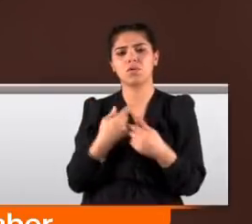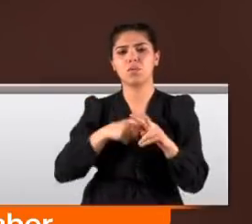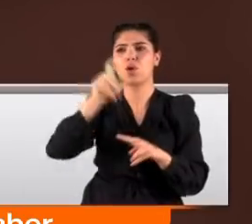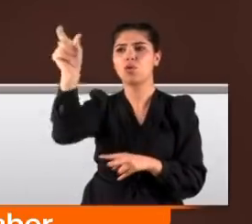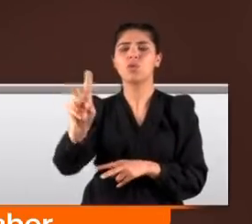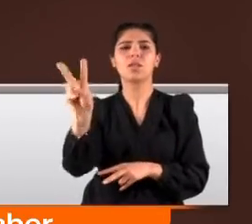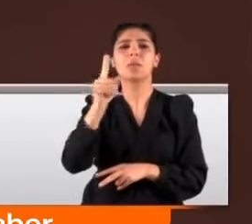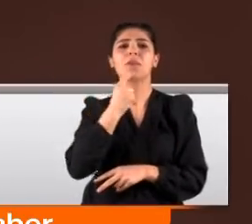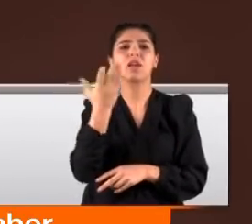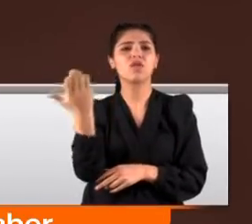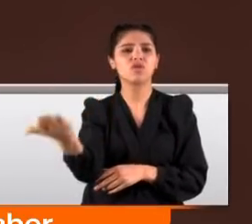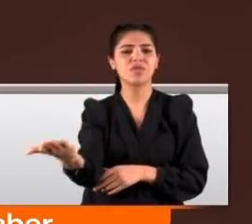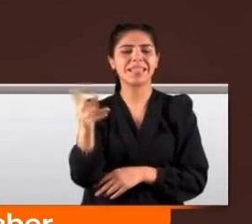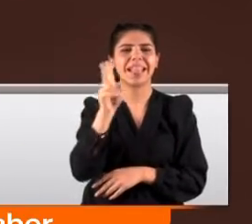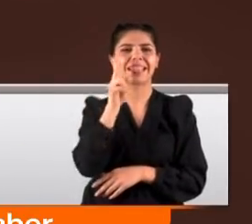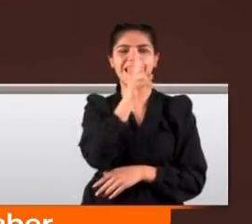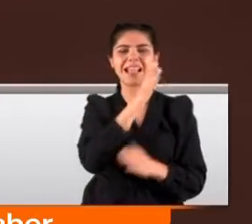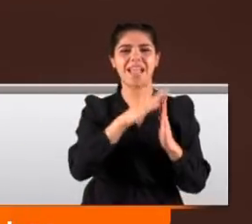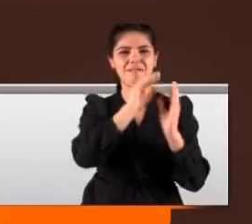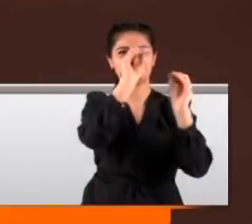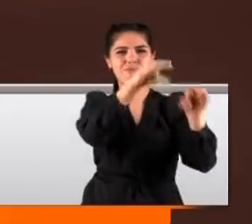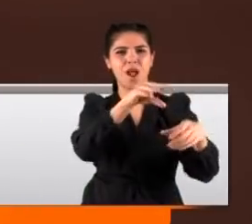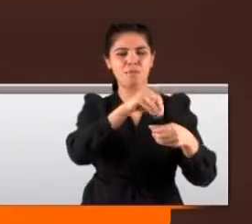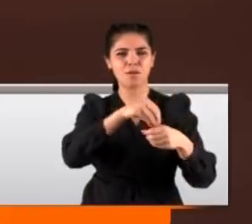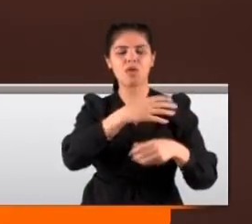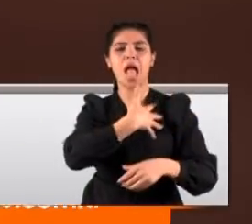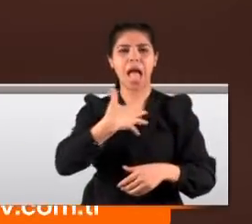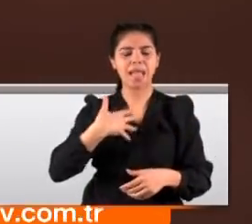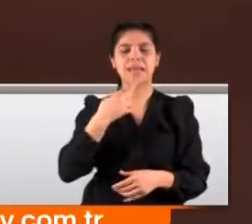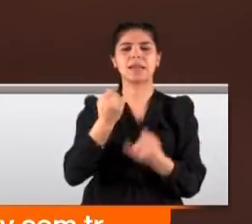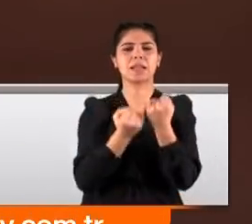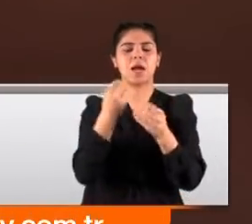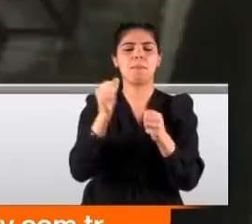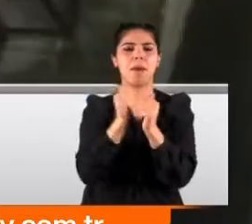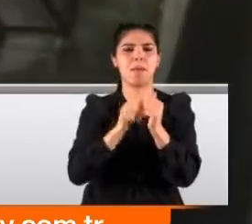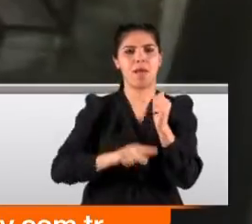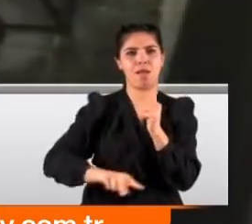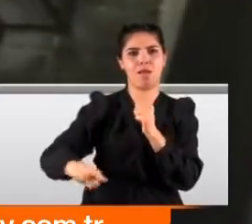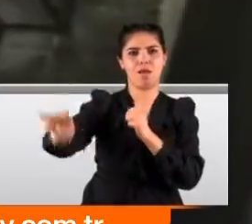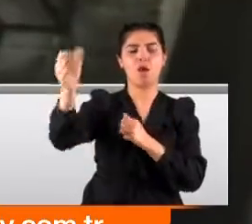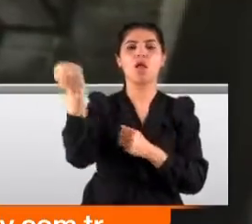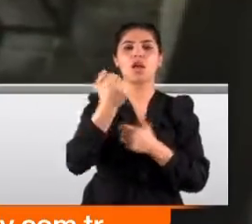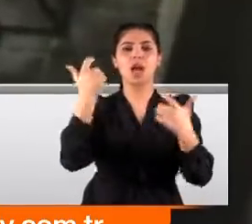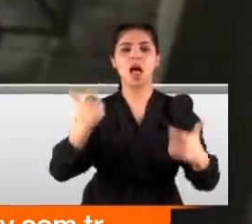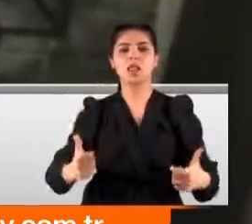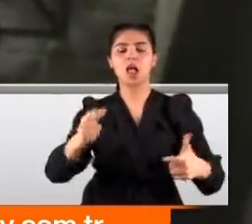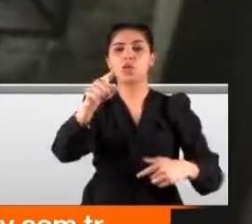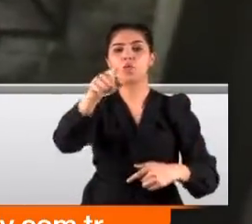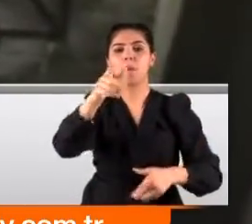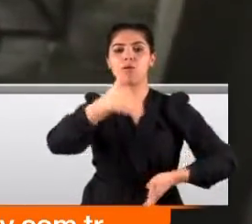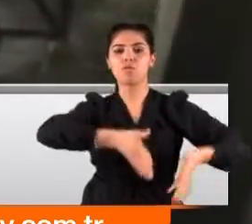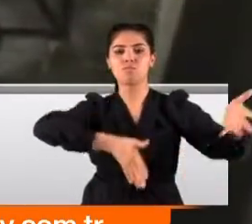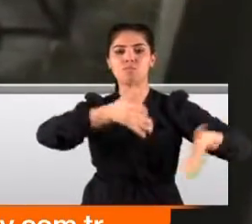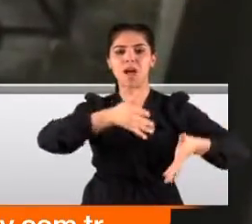Duman 21 yaşındaydı. Teyzesini eve bırakmak için annesi ve kız kardeşiyle yola çıktı. Gazi Osman Paşa Sarıgöl